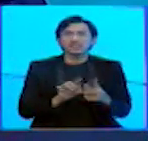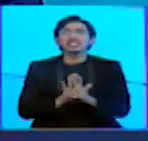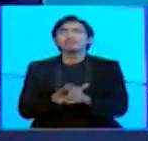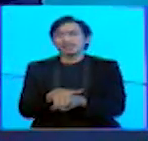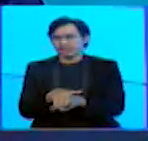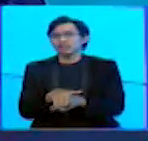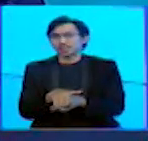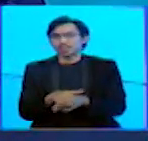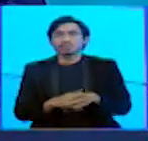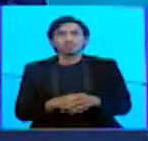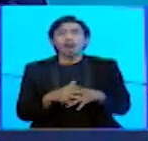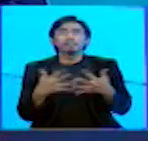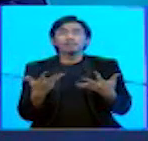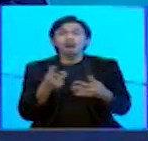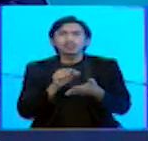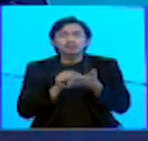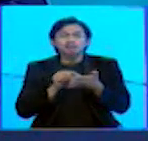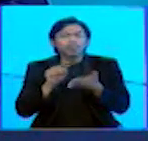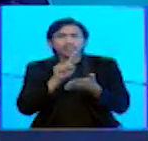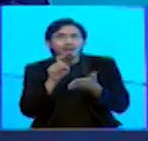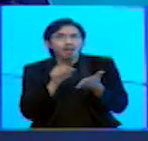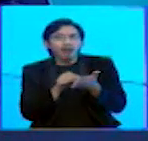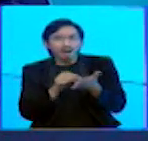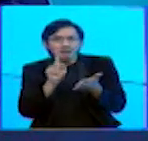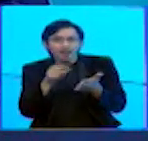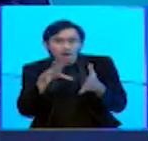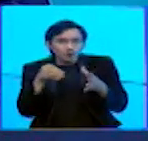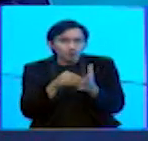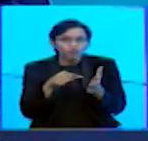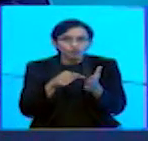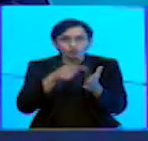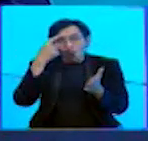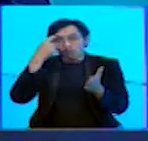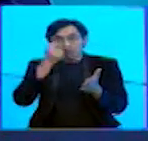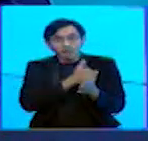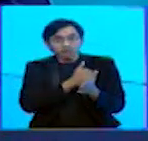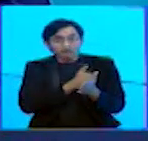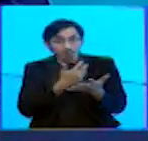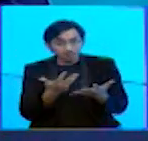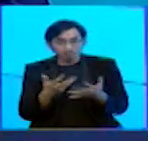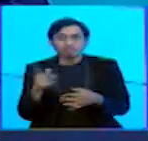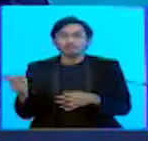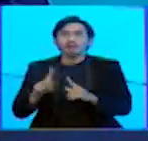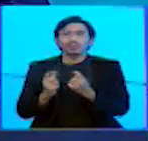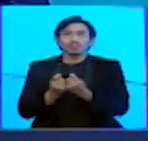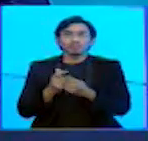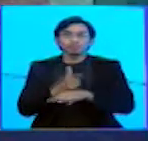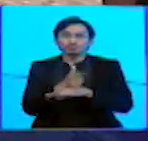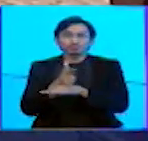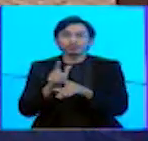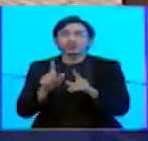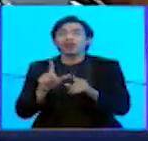Apa saja jenis pertanyaan yang diajukan dalam tes wawasan kebangsaan? Berikut liputan tim Delik RCTI.